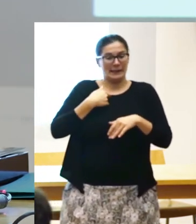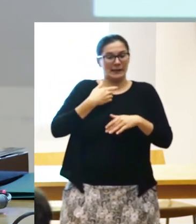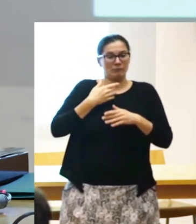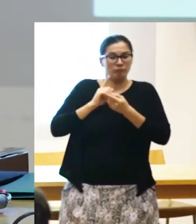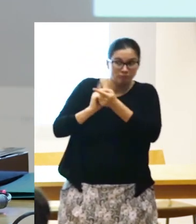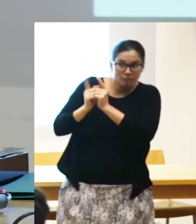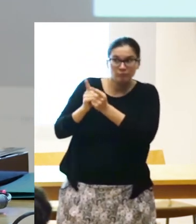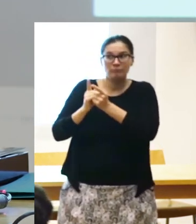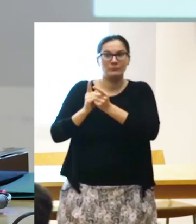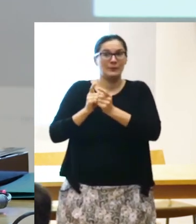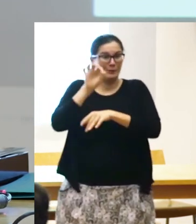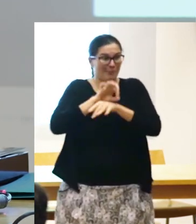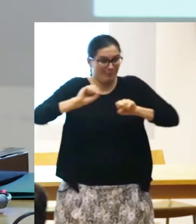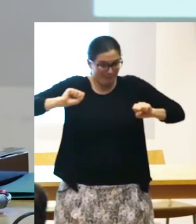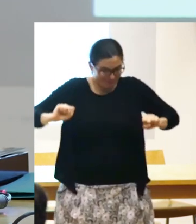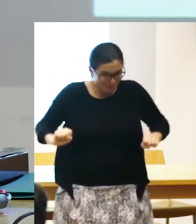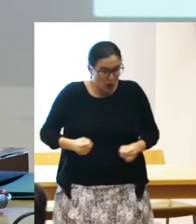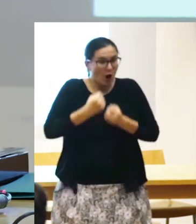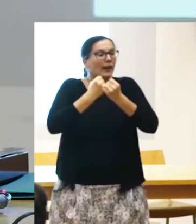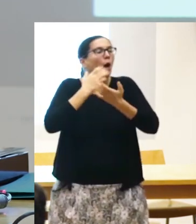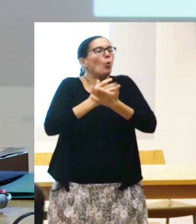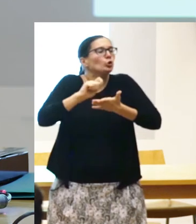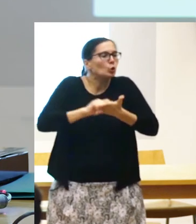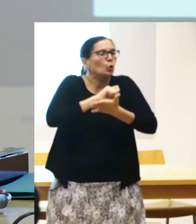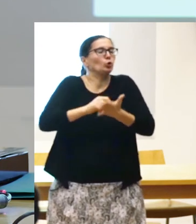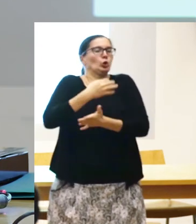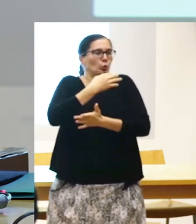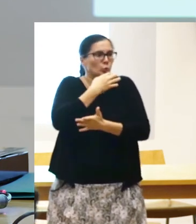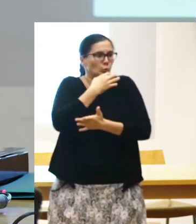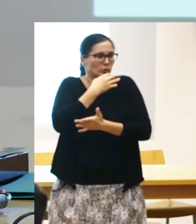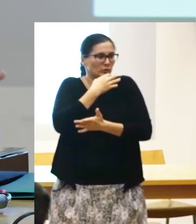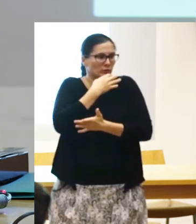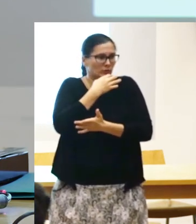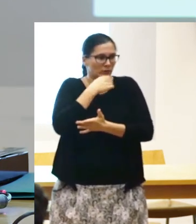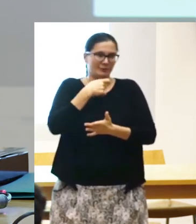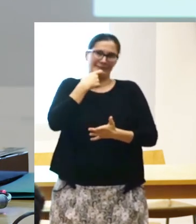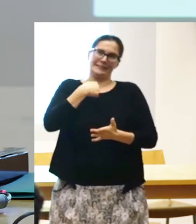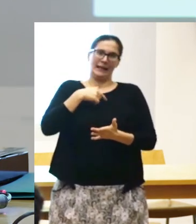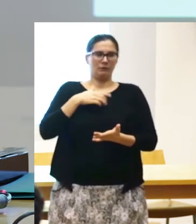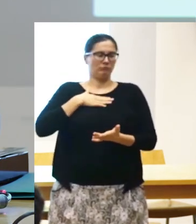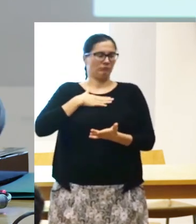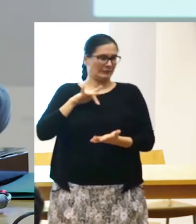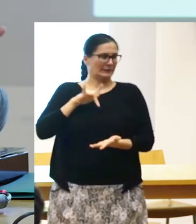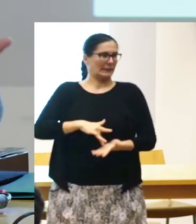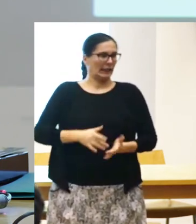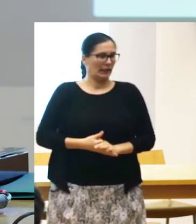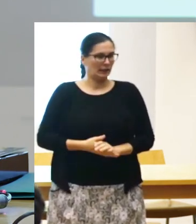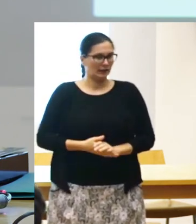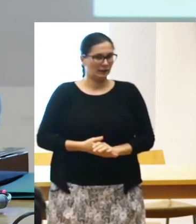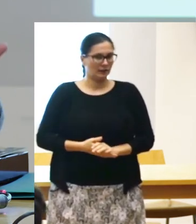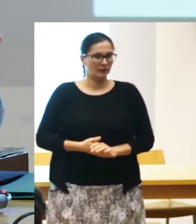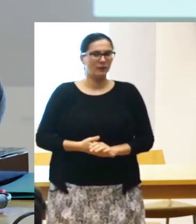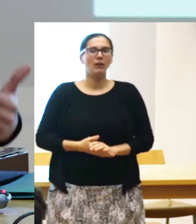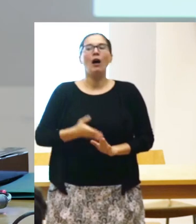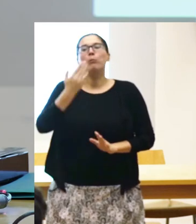jeho zrušení není tak úplně snadné. To znamená, bohužel, může nám to jako kdo vyčítat, že jsme se snažili dostat pod